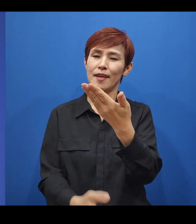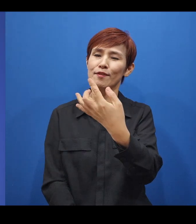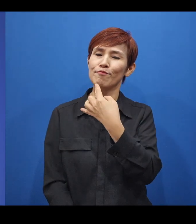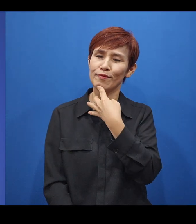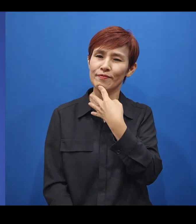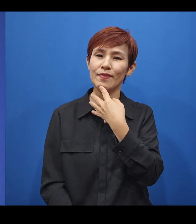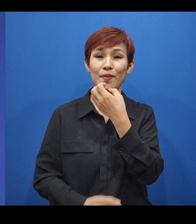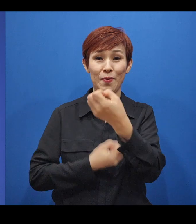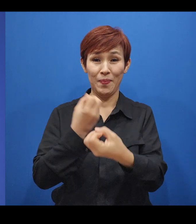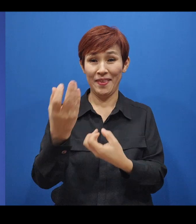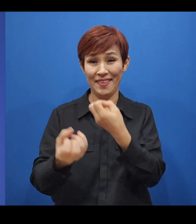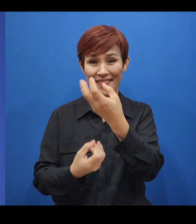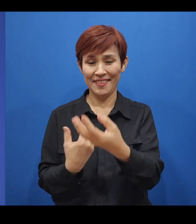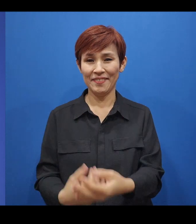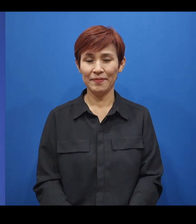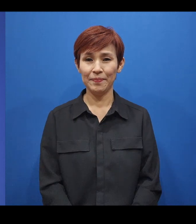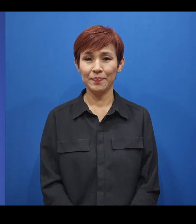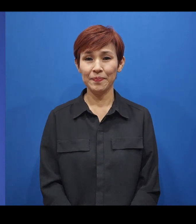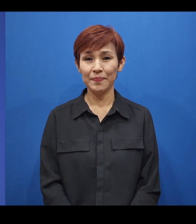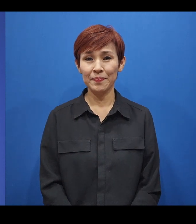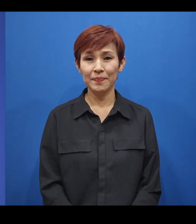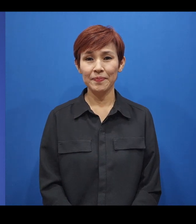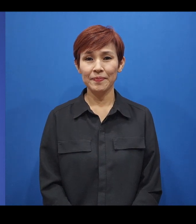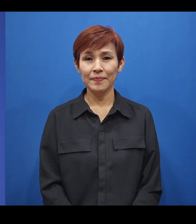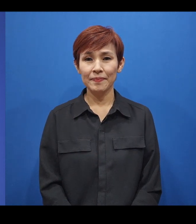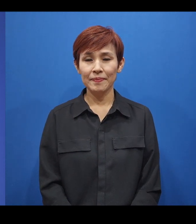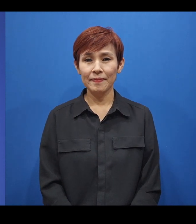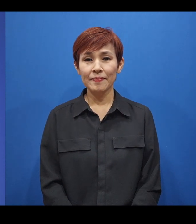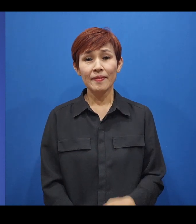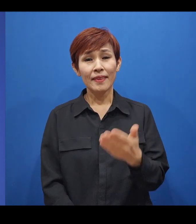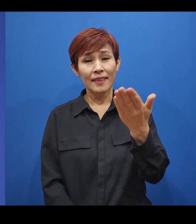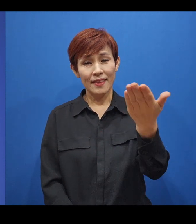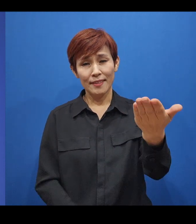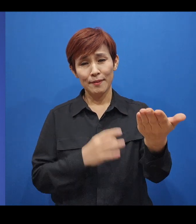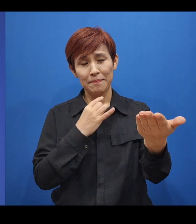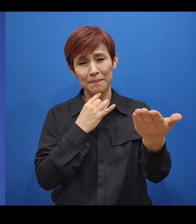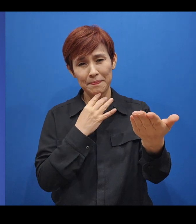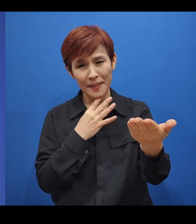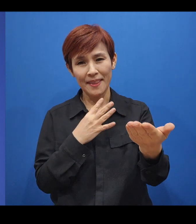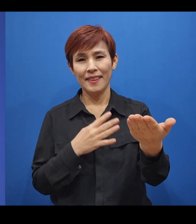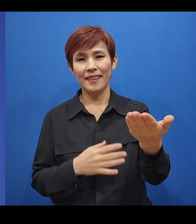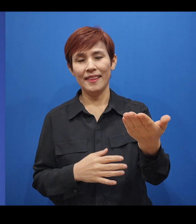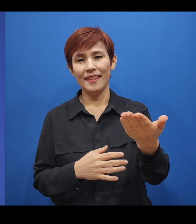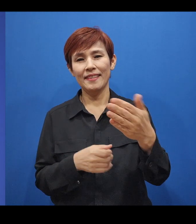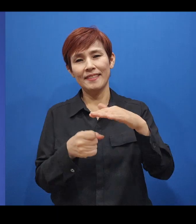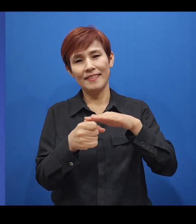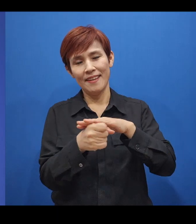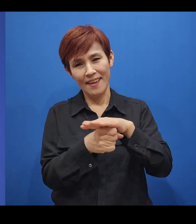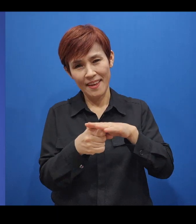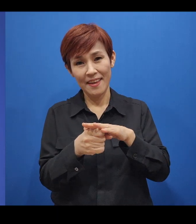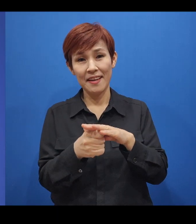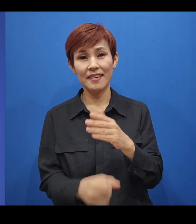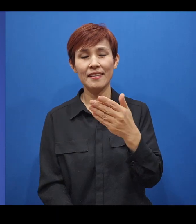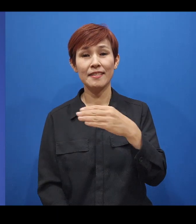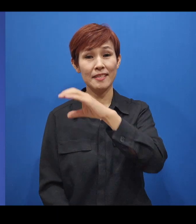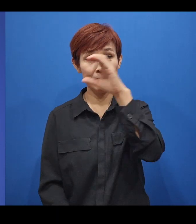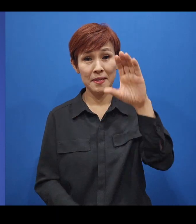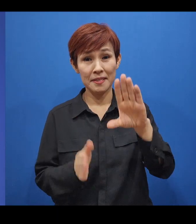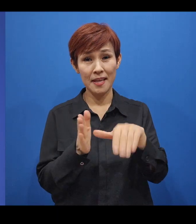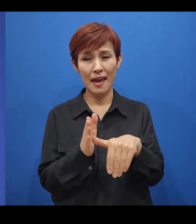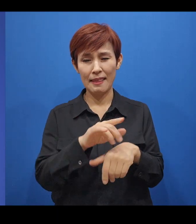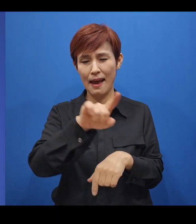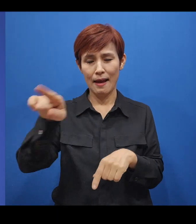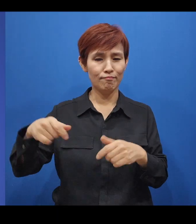이렇게 세상에 참 신기하게 만나가지고 당신밖에 없어. 크리스마스에도 당신만 있으면 돼.